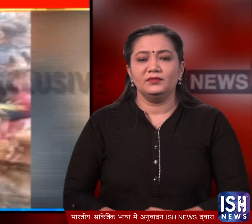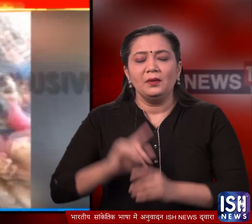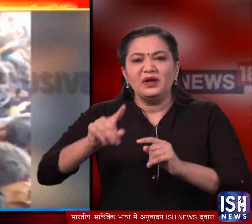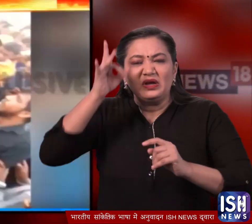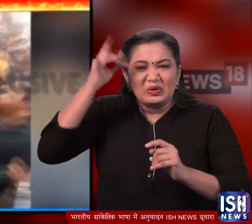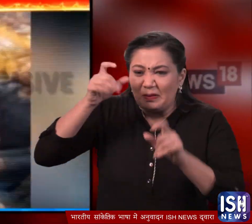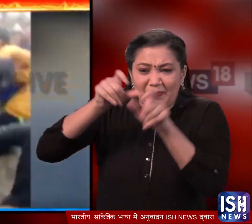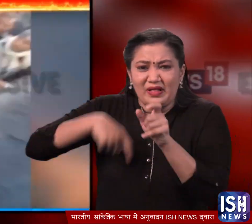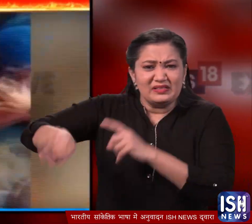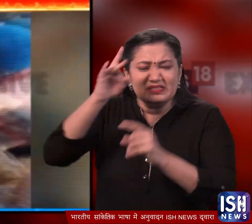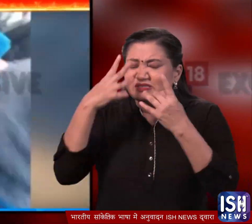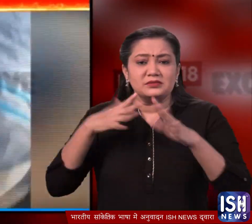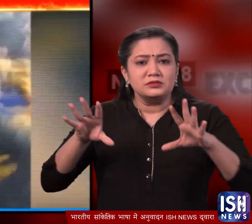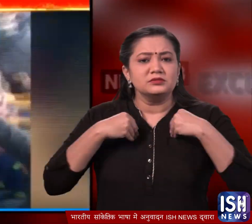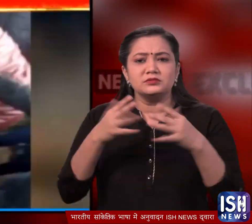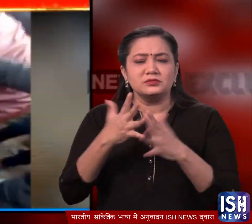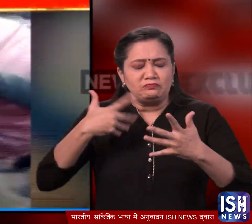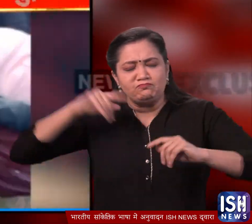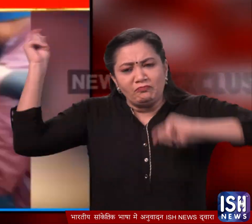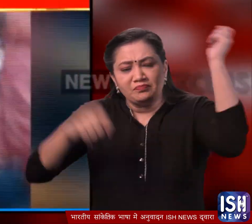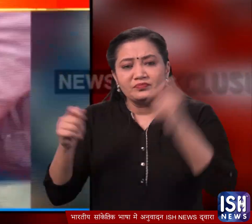की कोशिश करते भी दिखे,